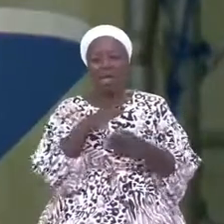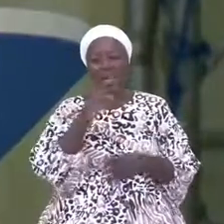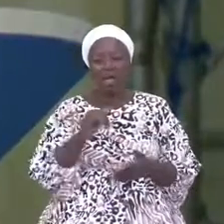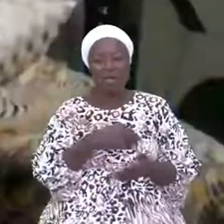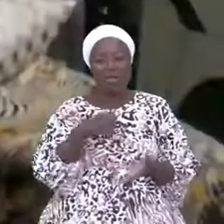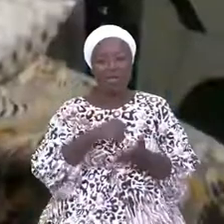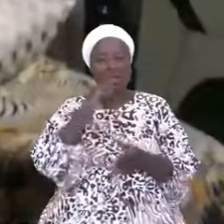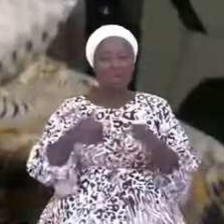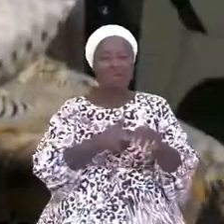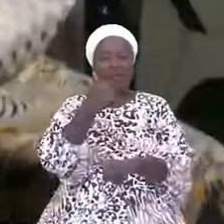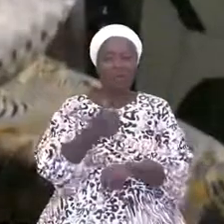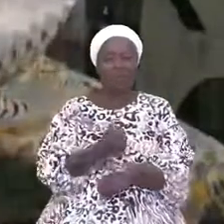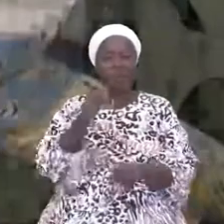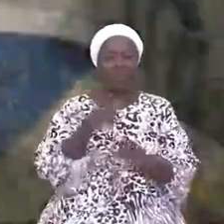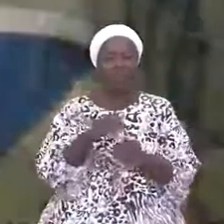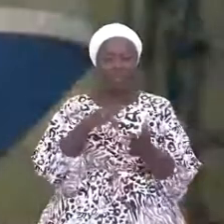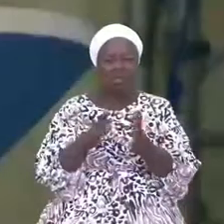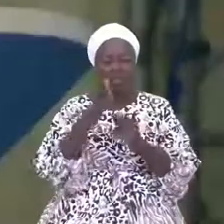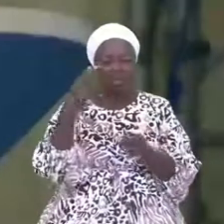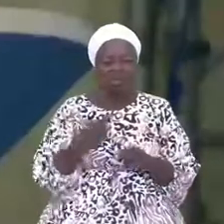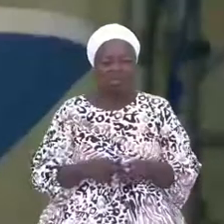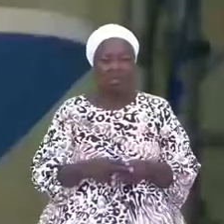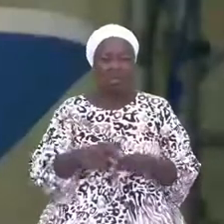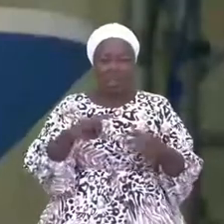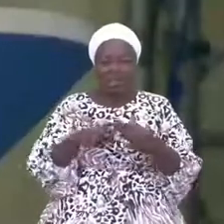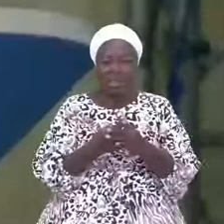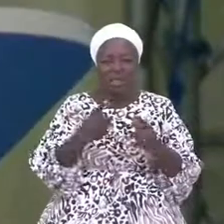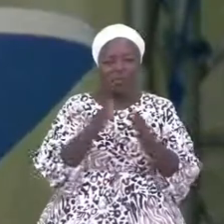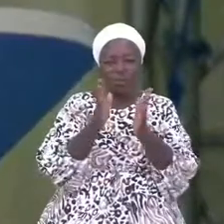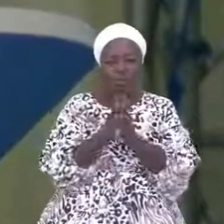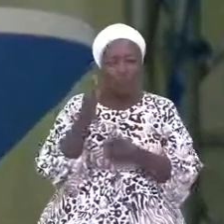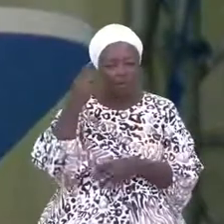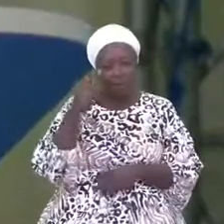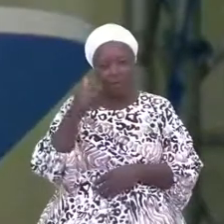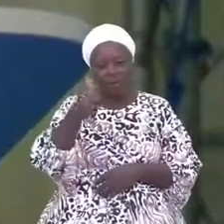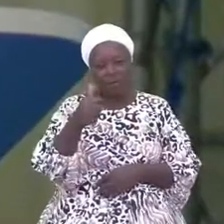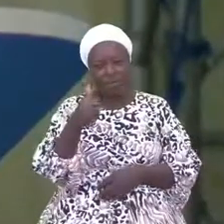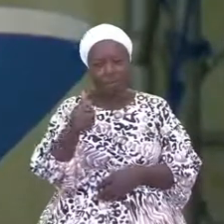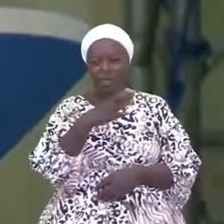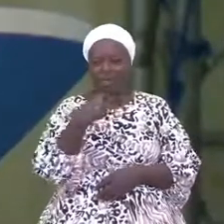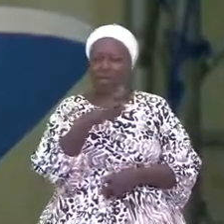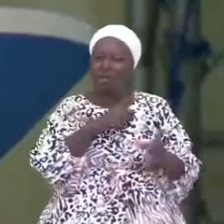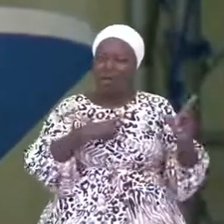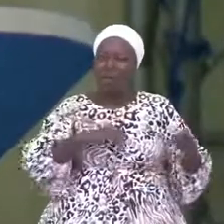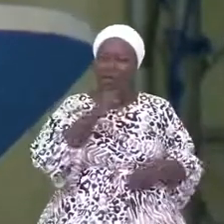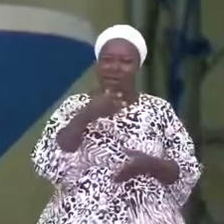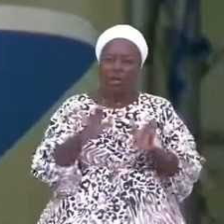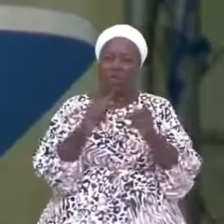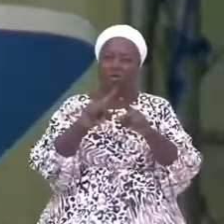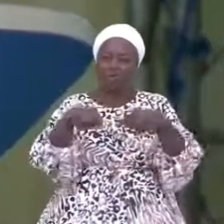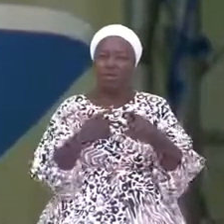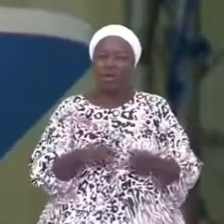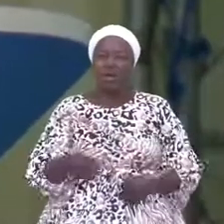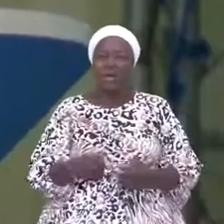Ton miracle est confirmé déjà au nom de Jésus. Commencez à prier pour vous-même et dites, Seigneur,